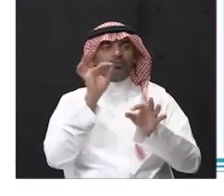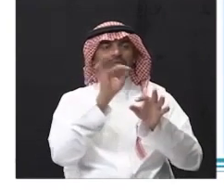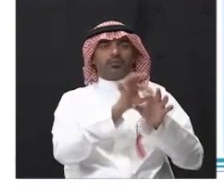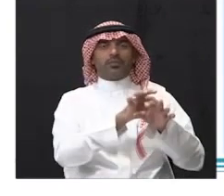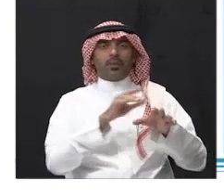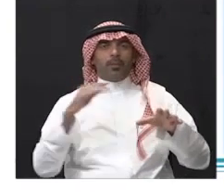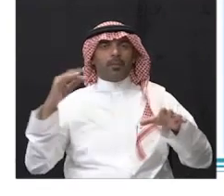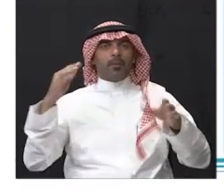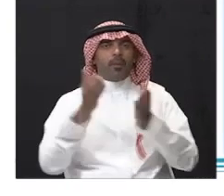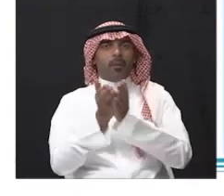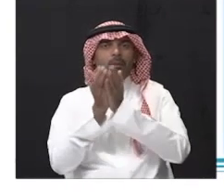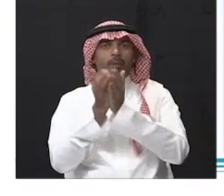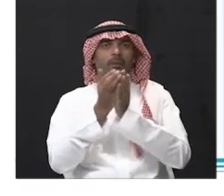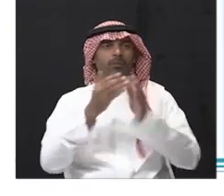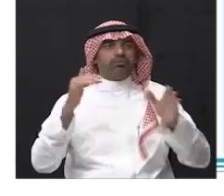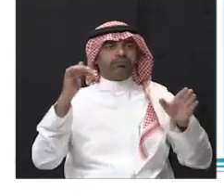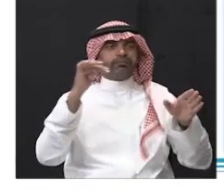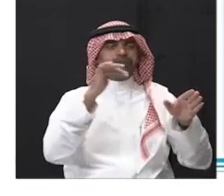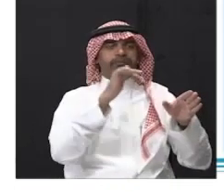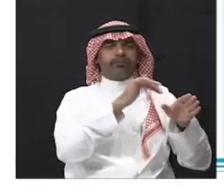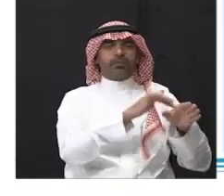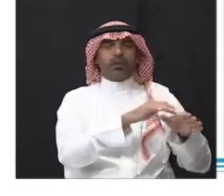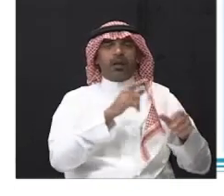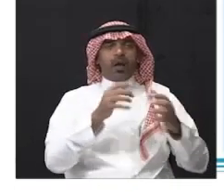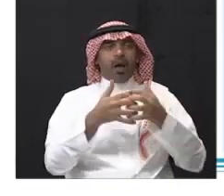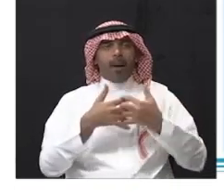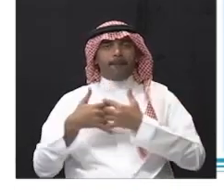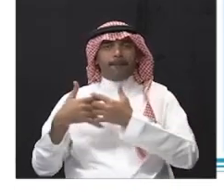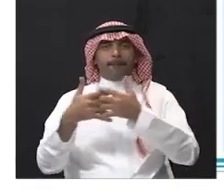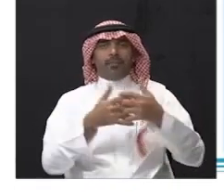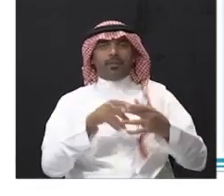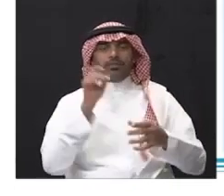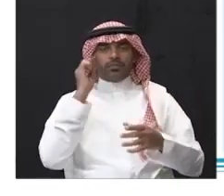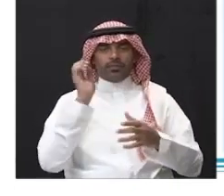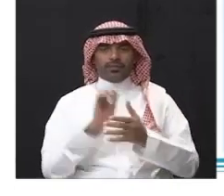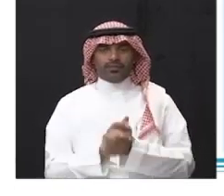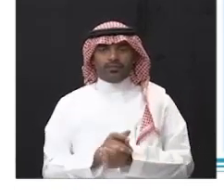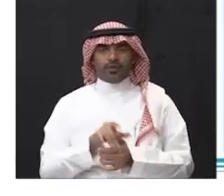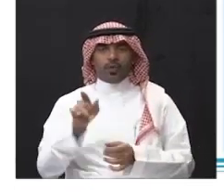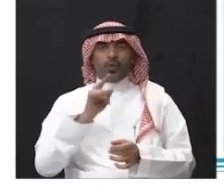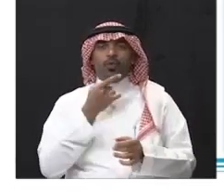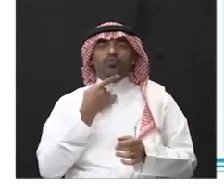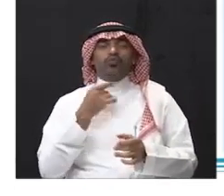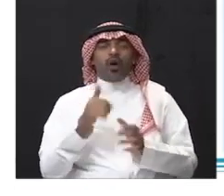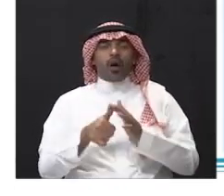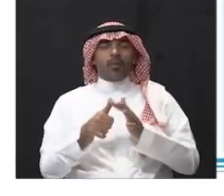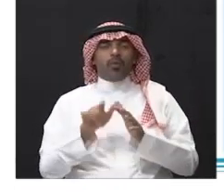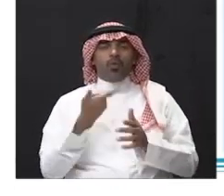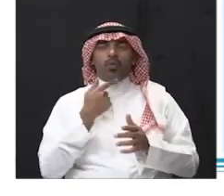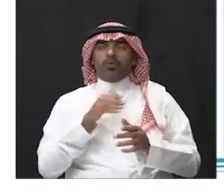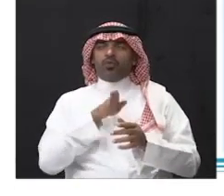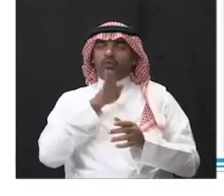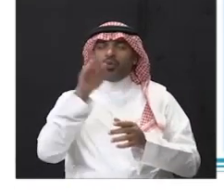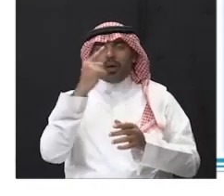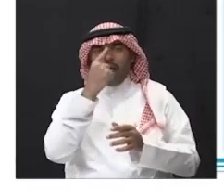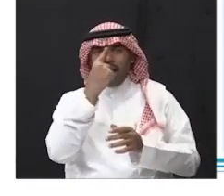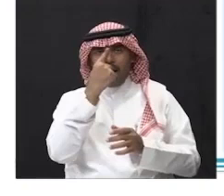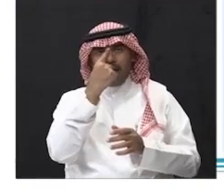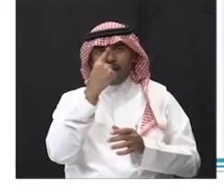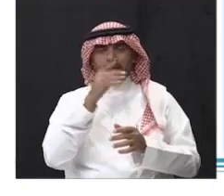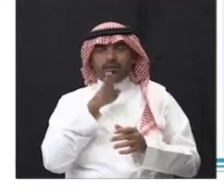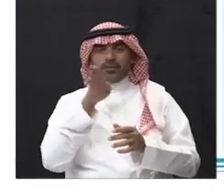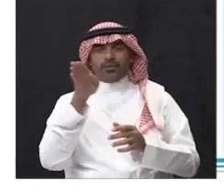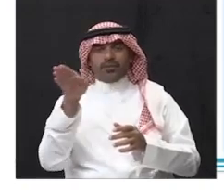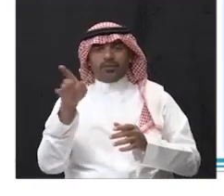إذن أراد كريستوفر كولومبوس أن يصل إلى الهند بالإبحار غربا، وهو بحار